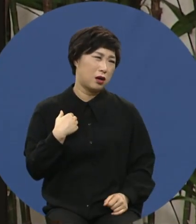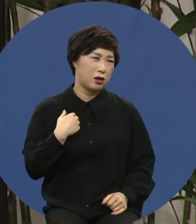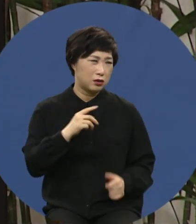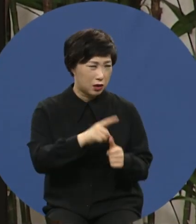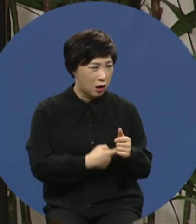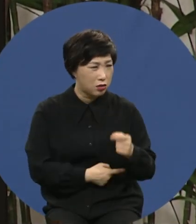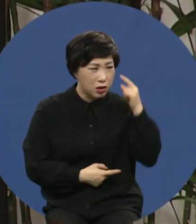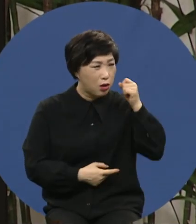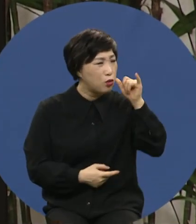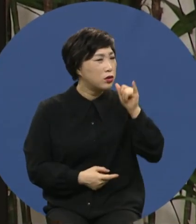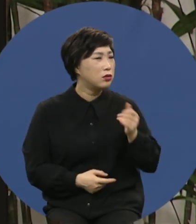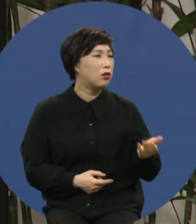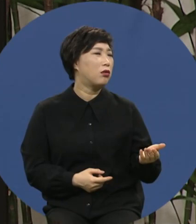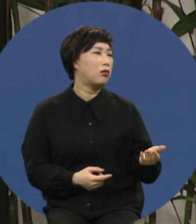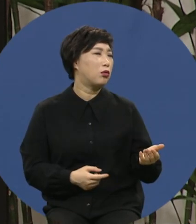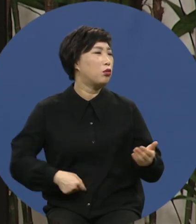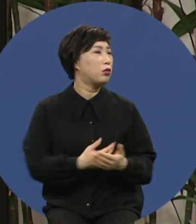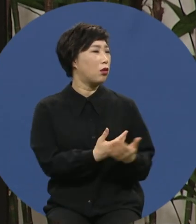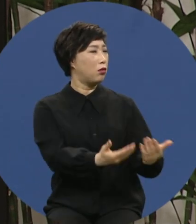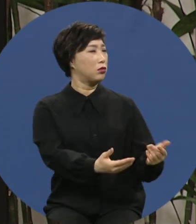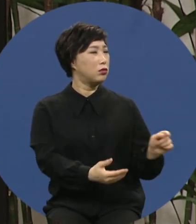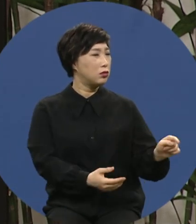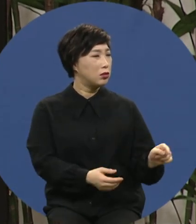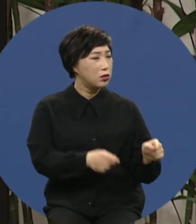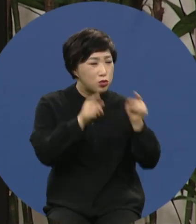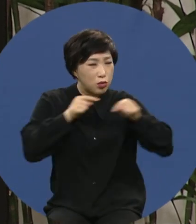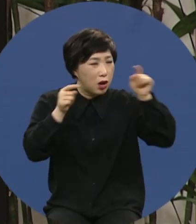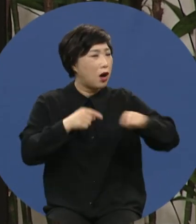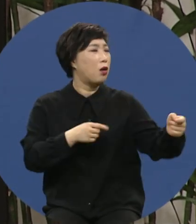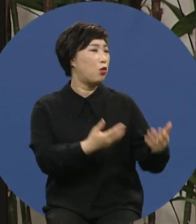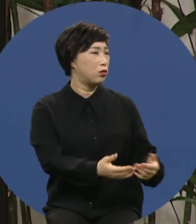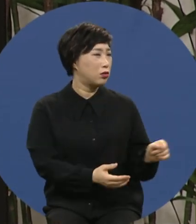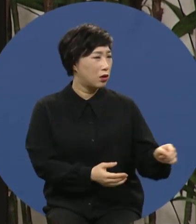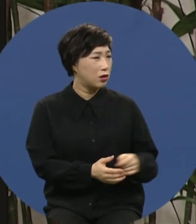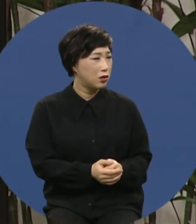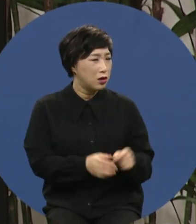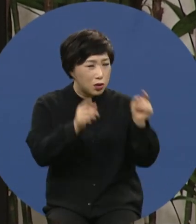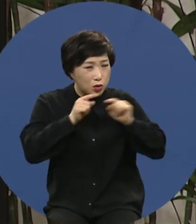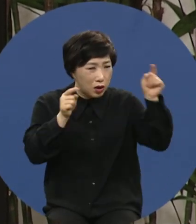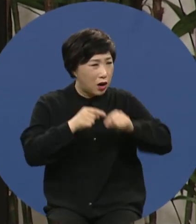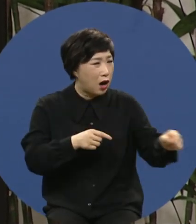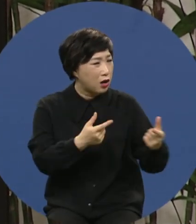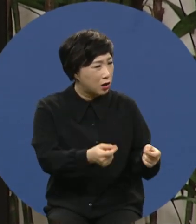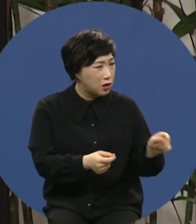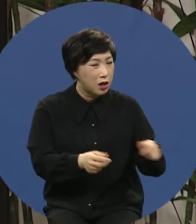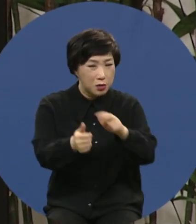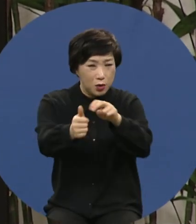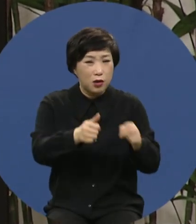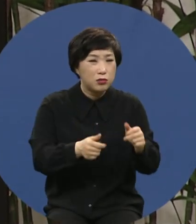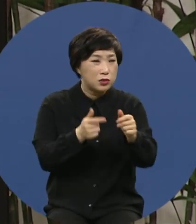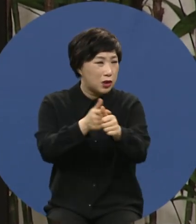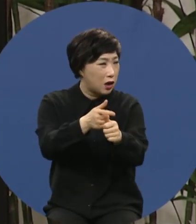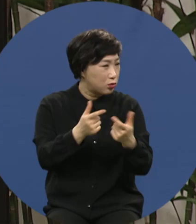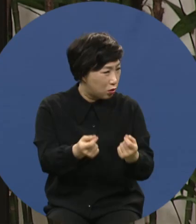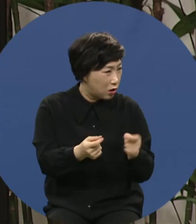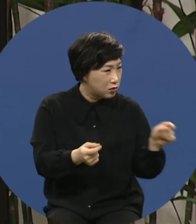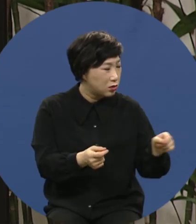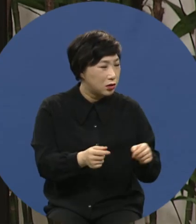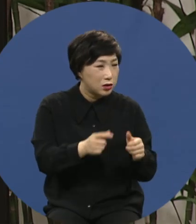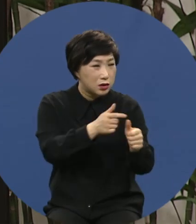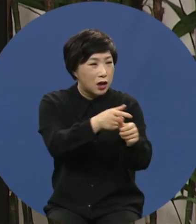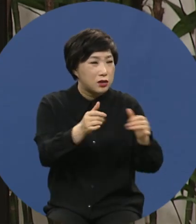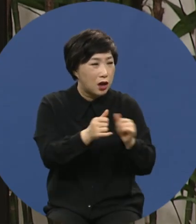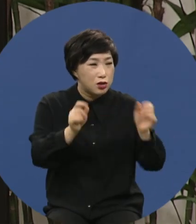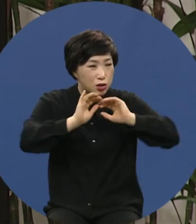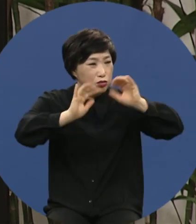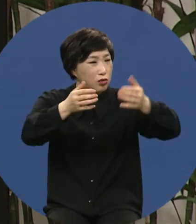당연한 줄 아는데 어떻게 회개하겠니? 네가 지옥 가겠다. 네가 지옥 가겠어. 미우면 살인인데 살인자가 어떻게 천국